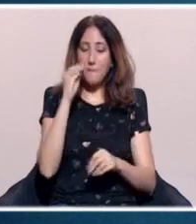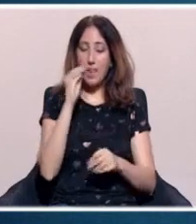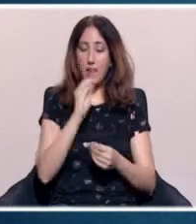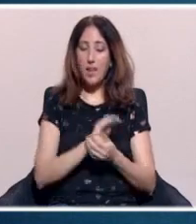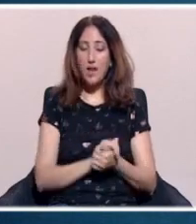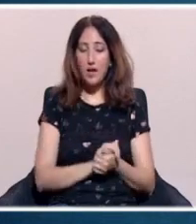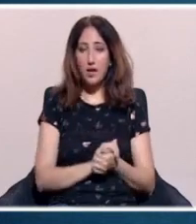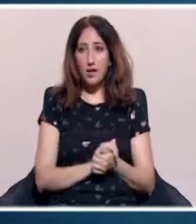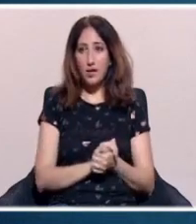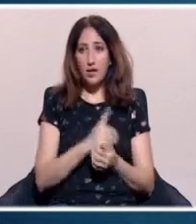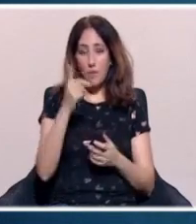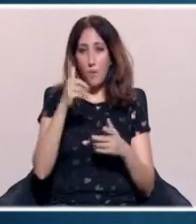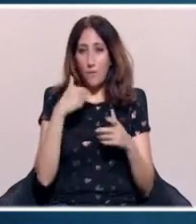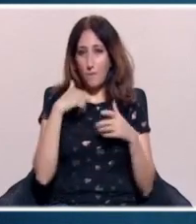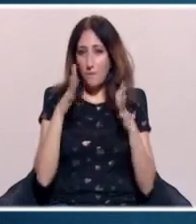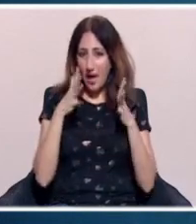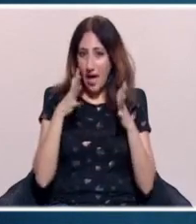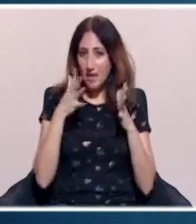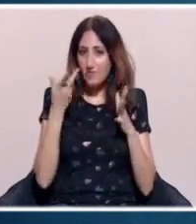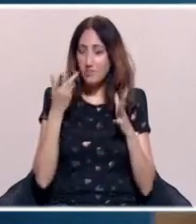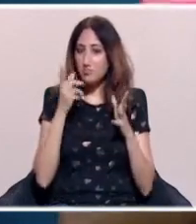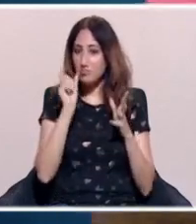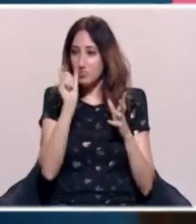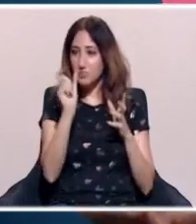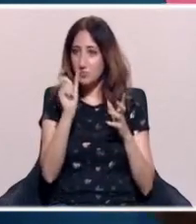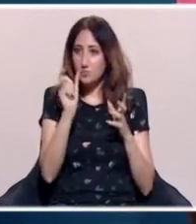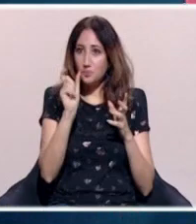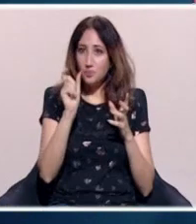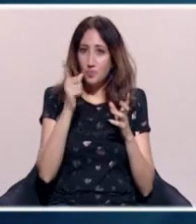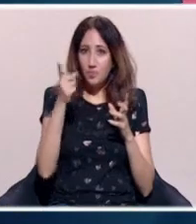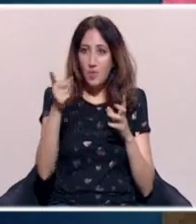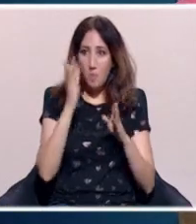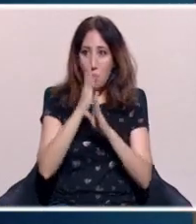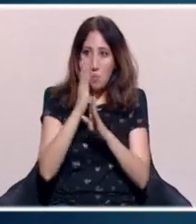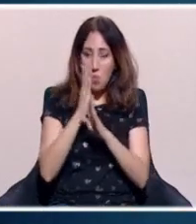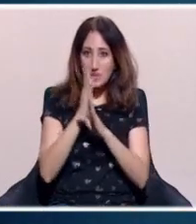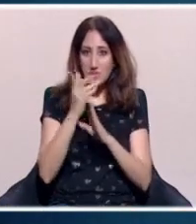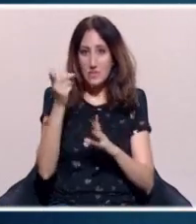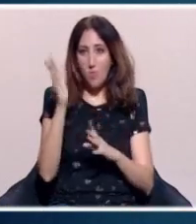مشهد كنت خايف لا لا لا لا لا يقع مننا او يقع